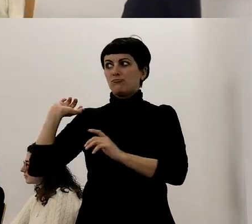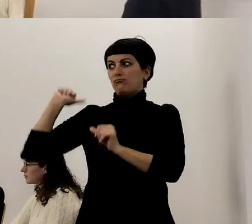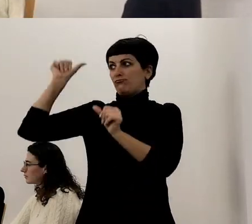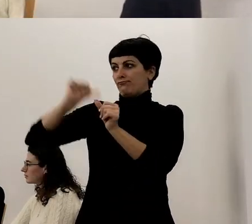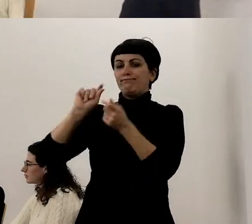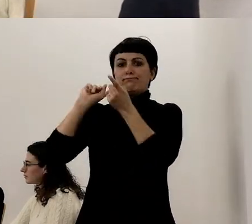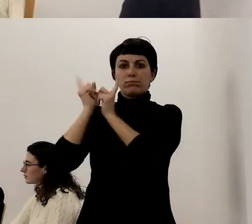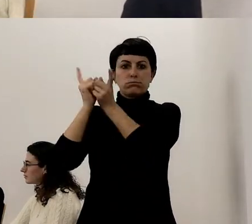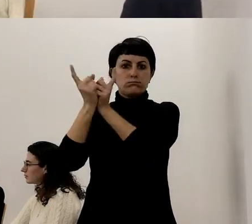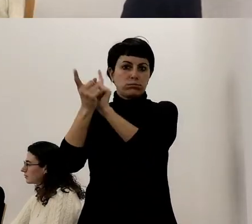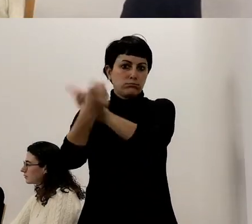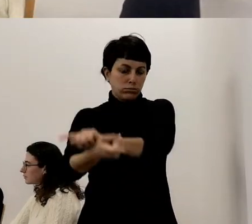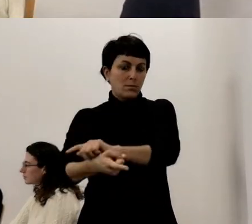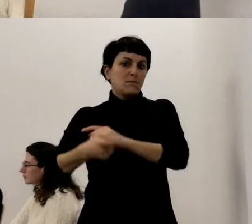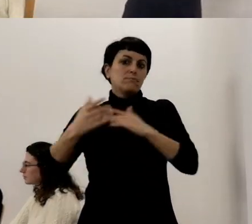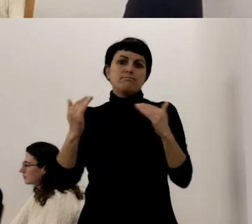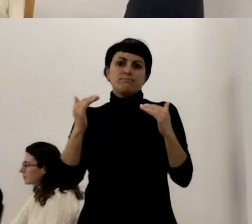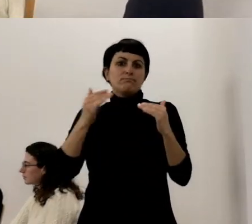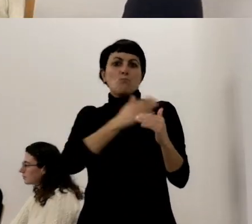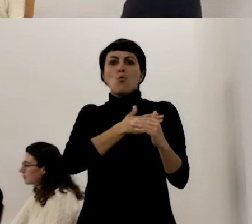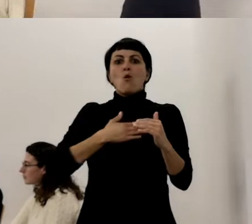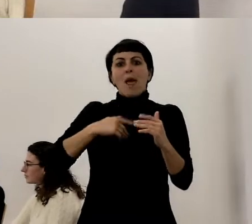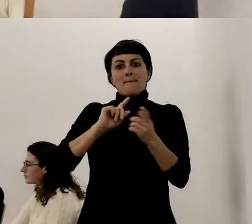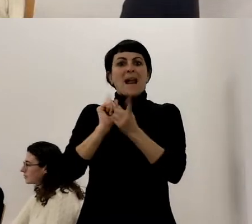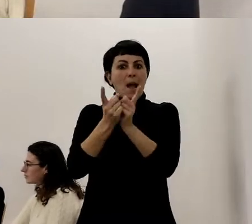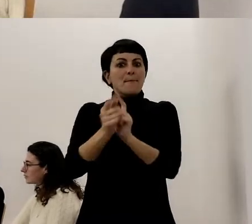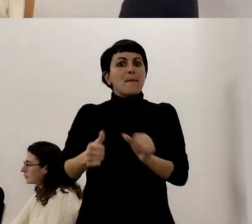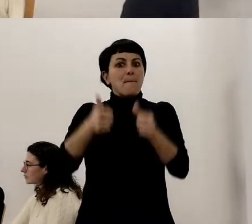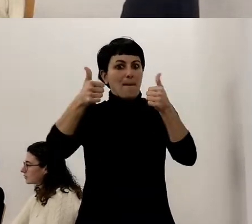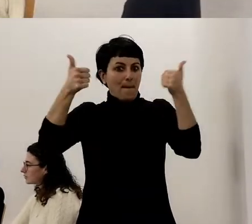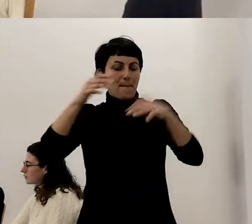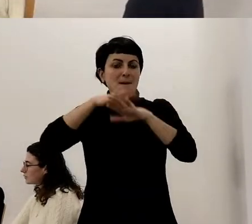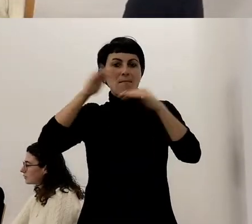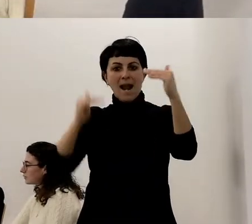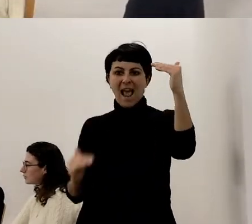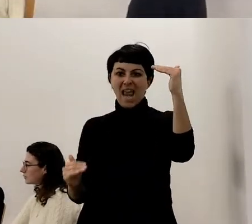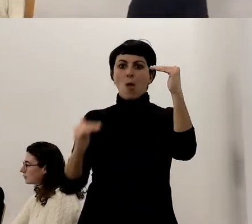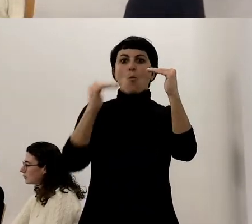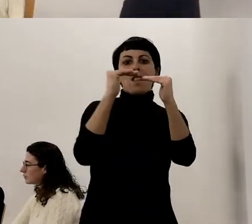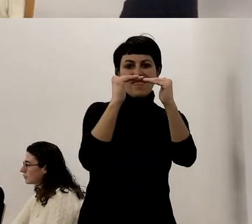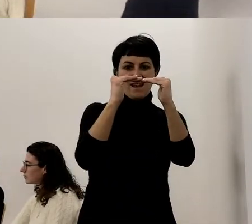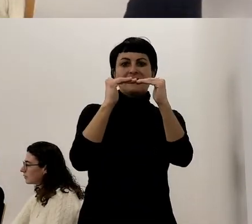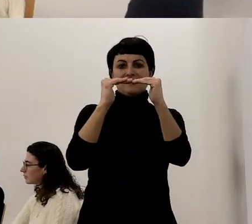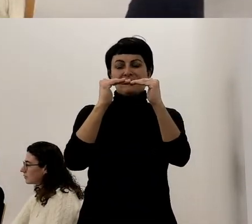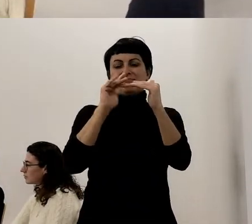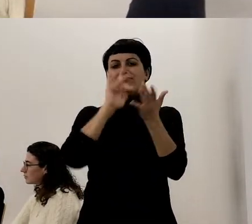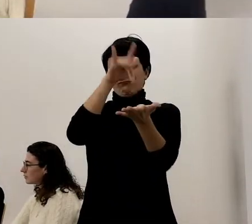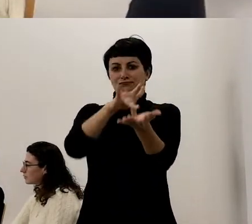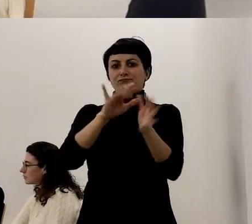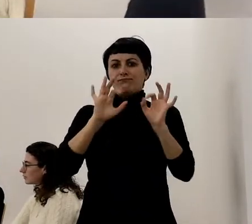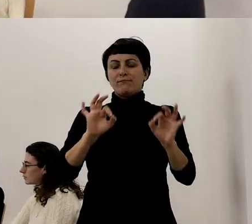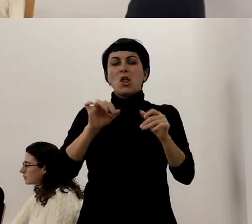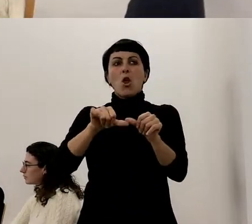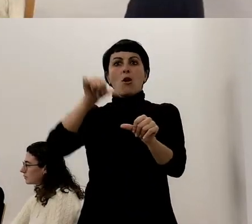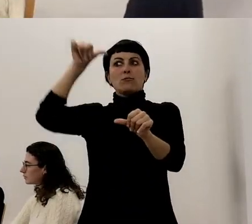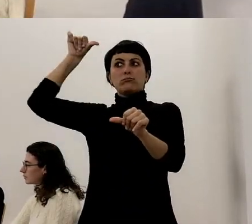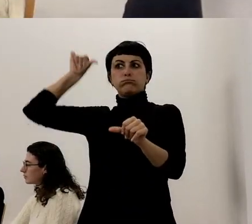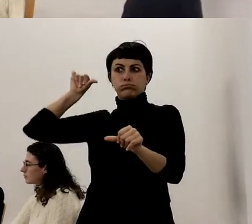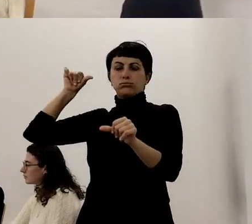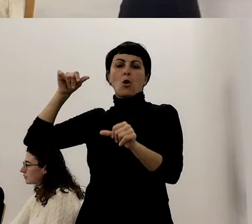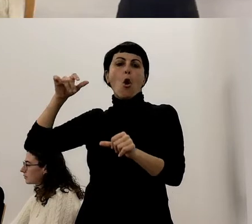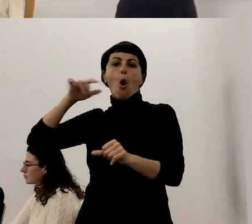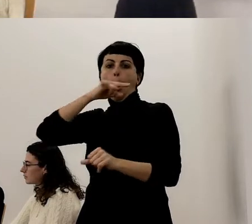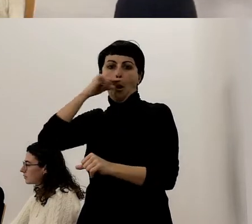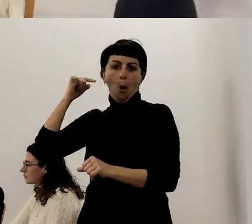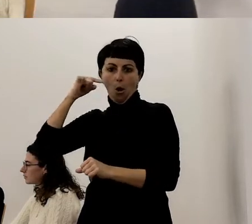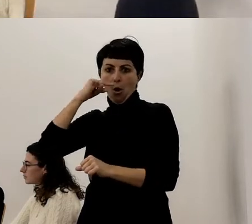que canviï més per arribar a una plena igualtat, i ens preguntem què passa en el món geganter, no? Un món tradicionalment associat als